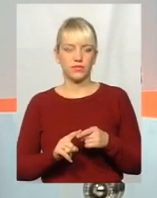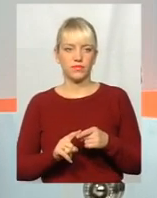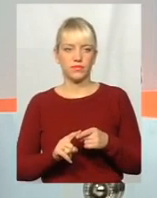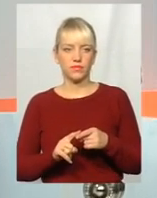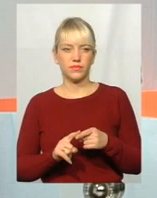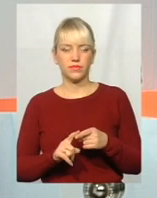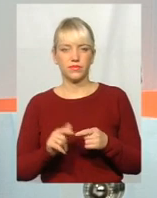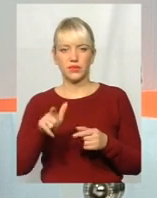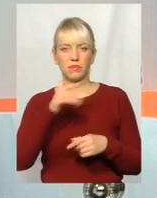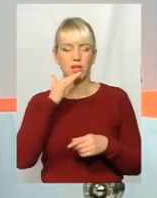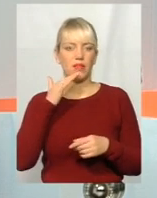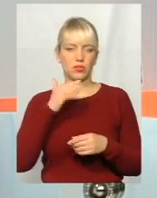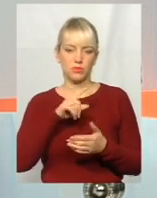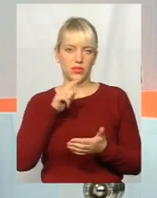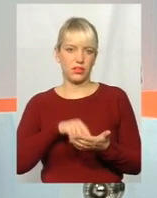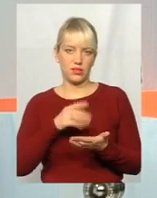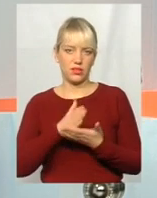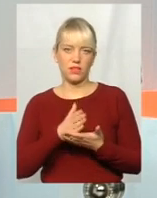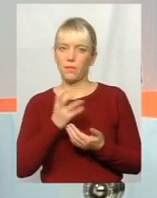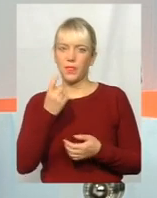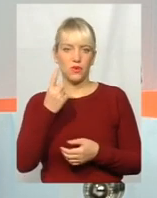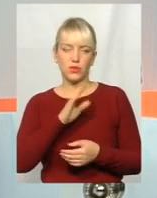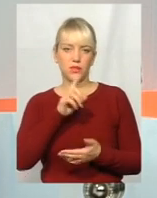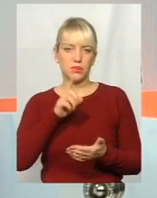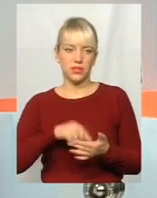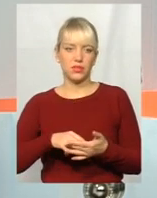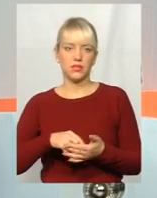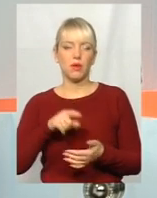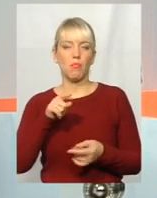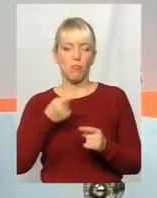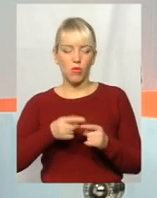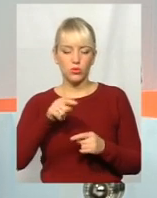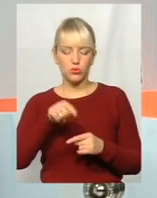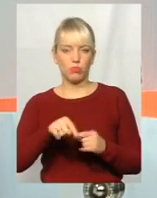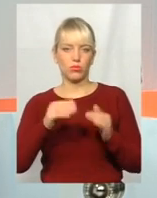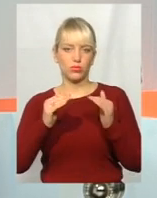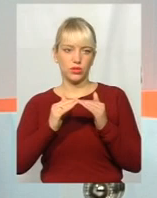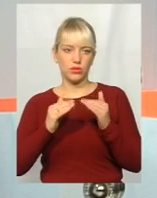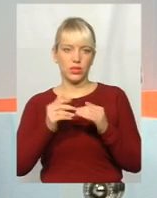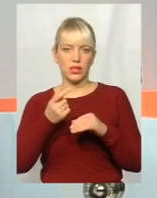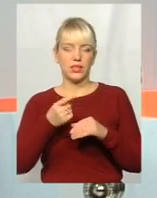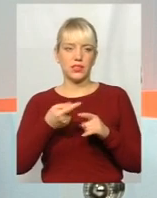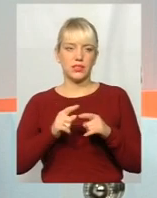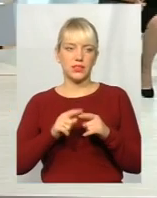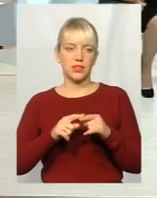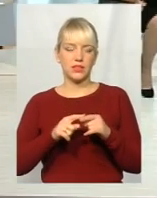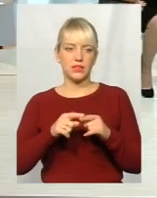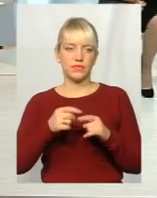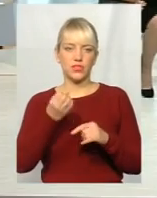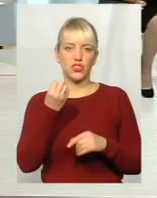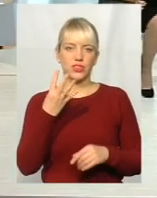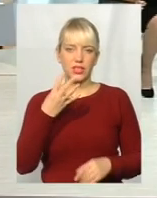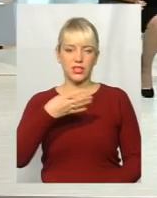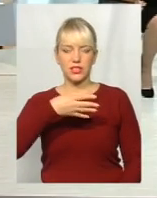низка там питань, там не одне питання. Саме по цьому будинку це надповерховий будинок,